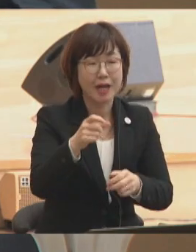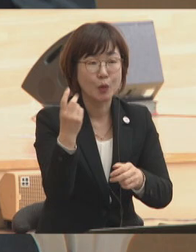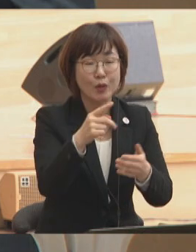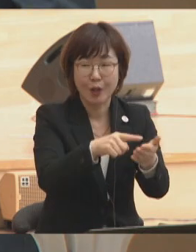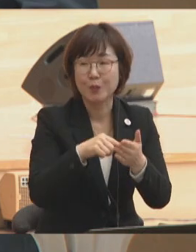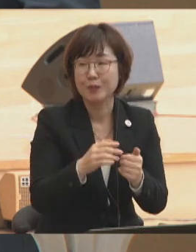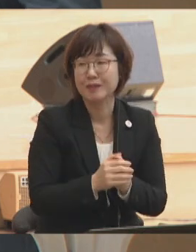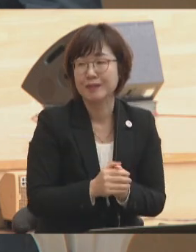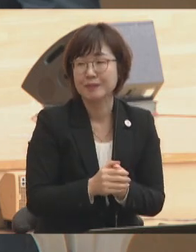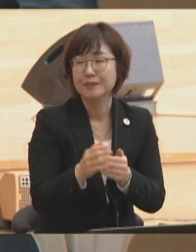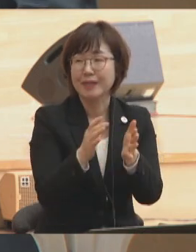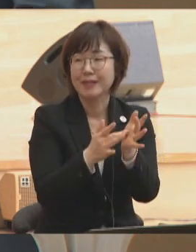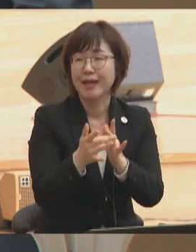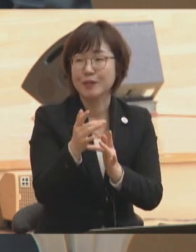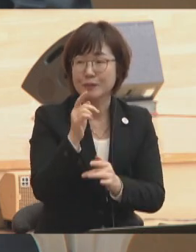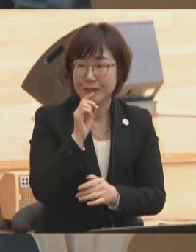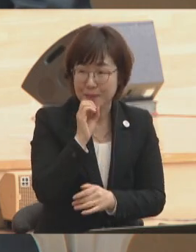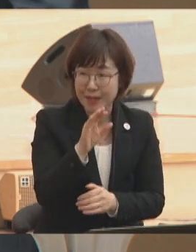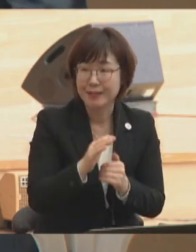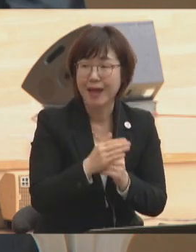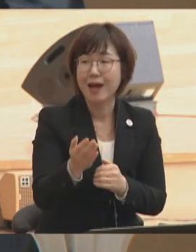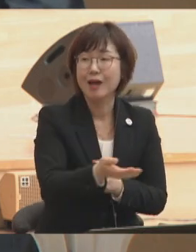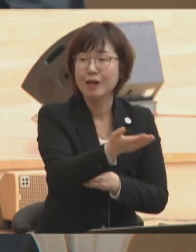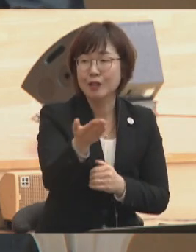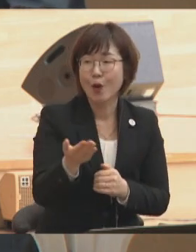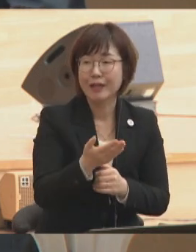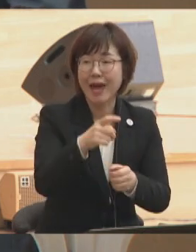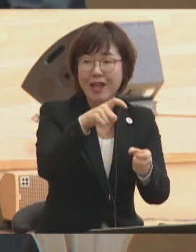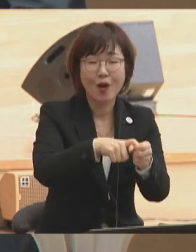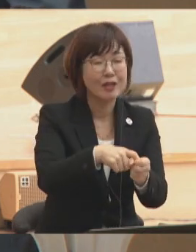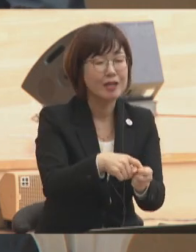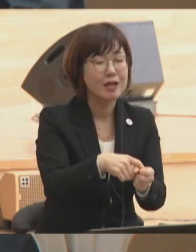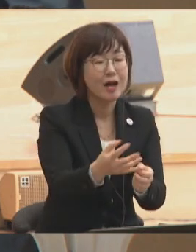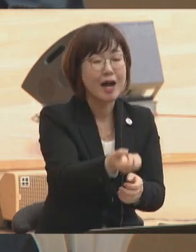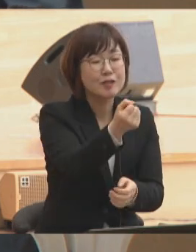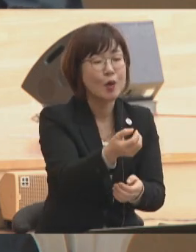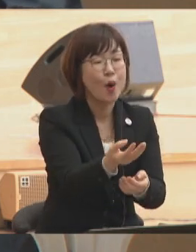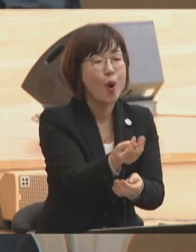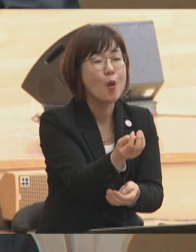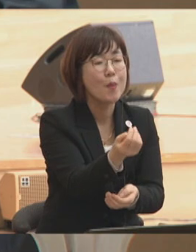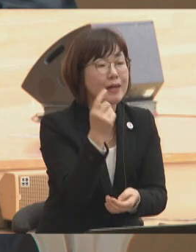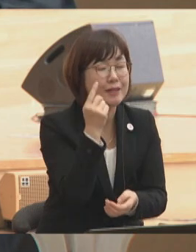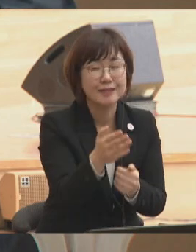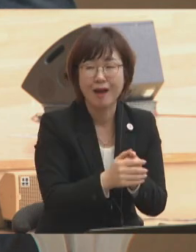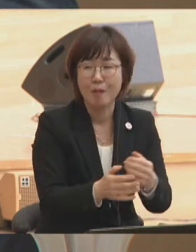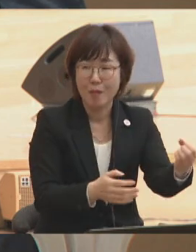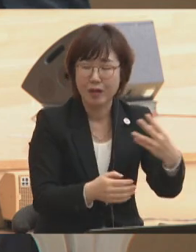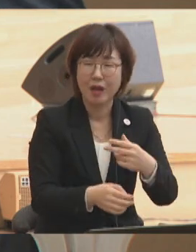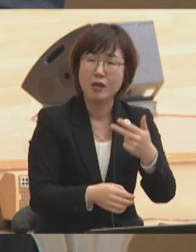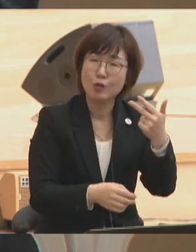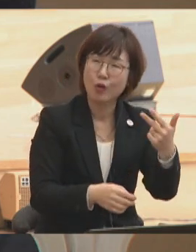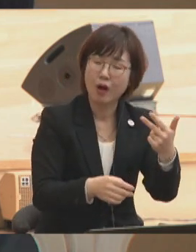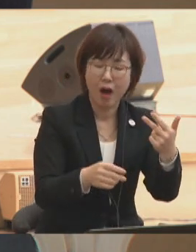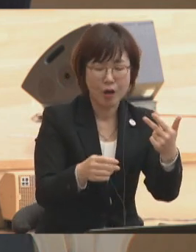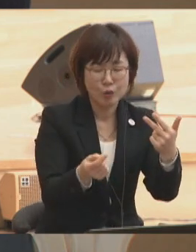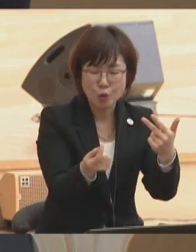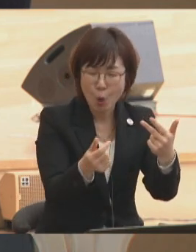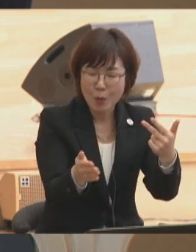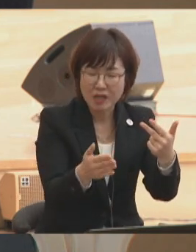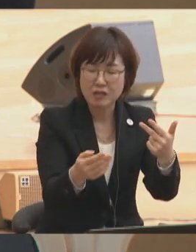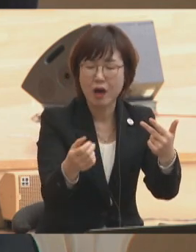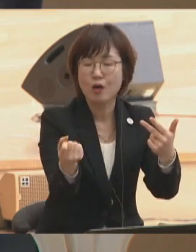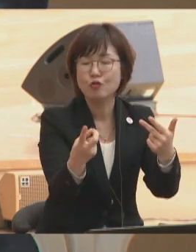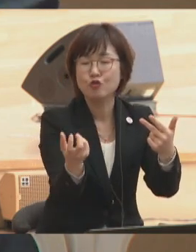읽어보십시다. 시작. 예수께서 이르시되 너희에게 떡이 몇 개나 있느냐? 이르되 일곱 개와 작은 생선 두어